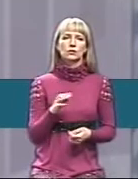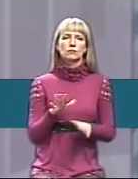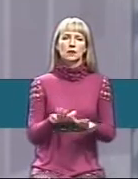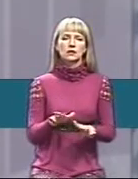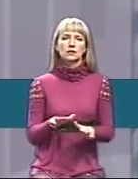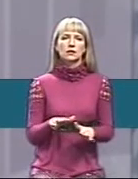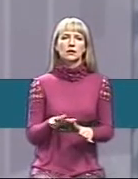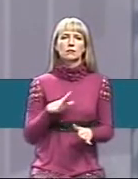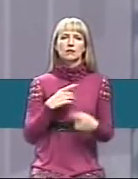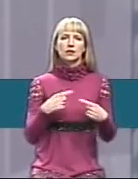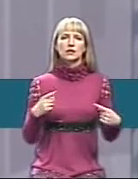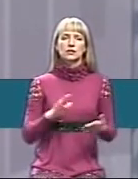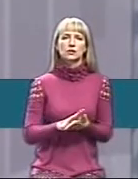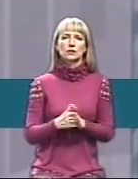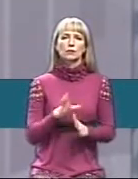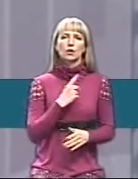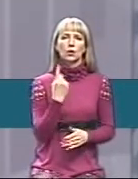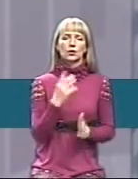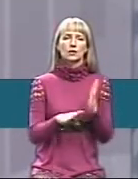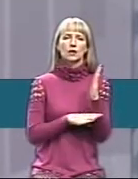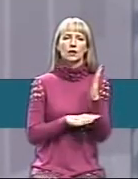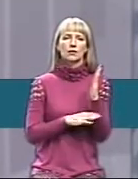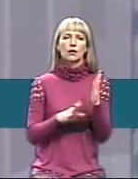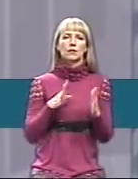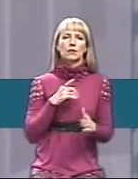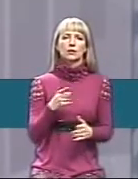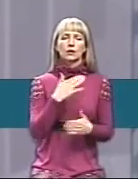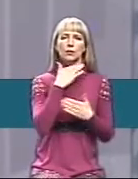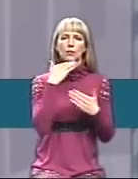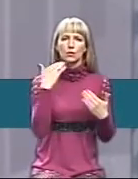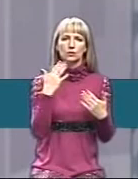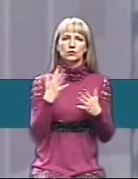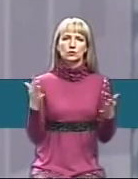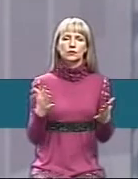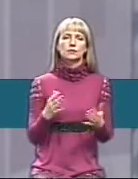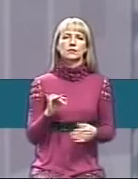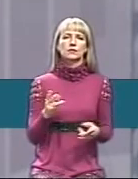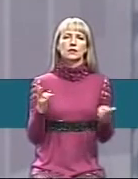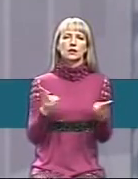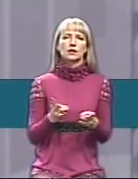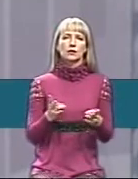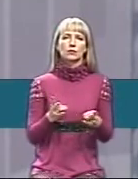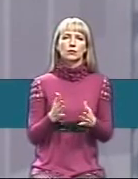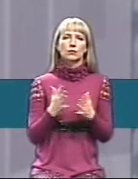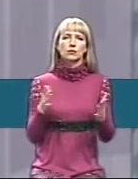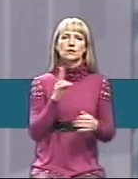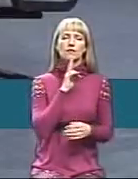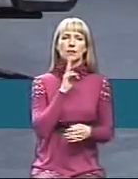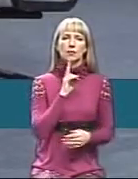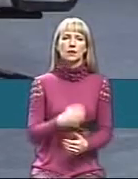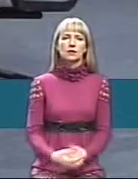потому что бывают разные ситуации, бывает одно дерево, бывает их гораздо больше и требует большего